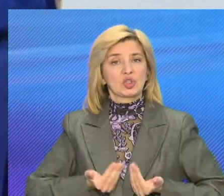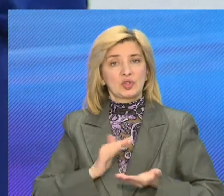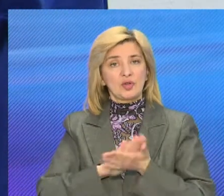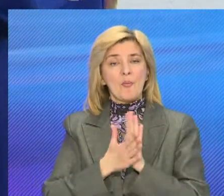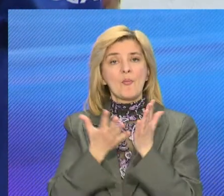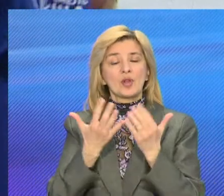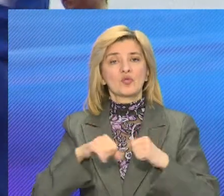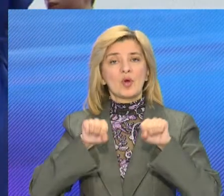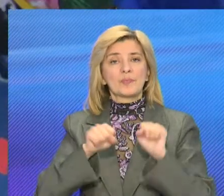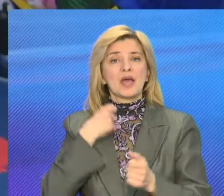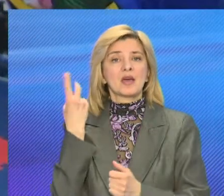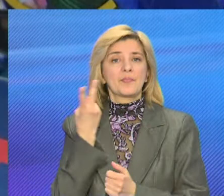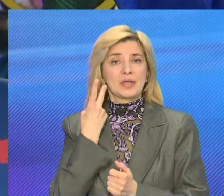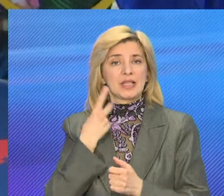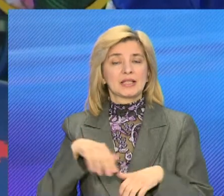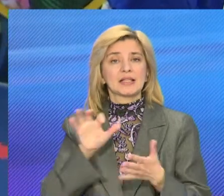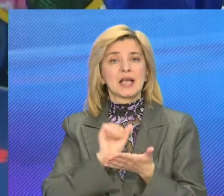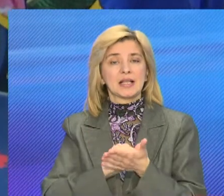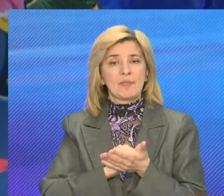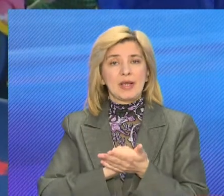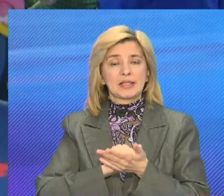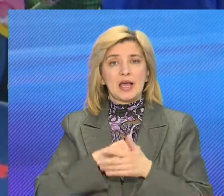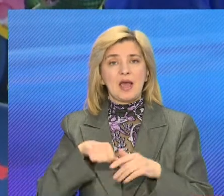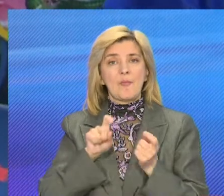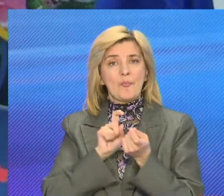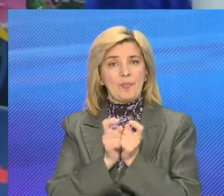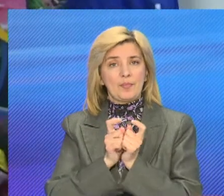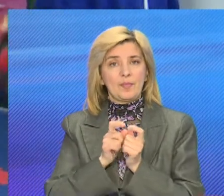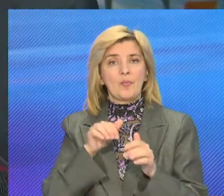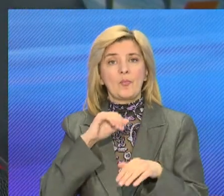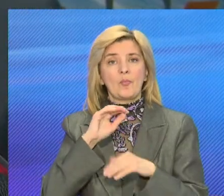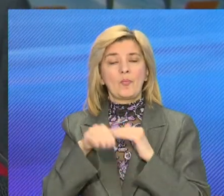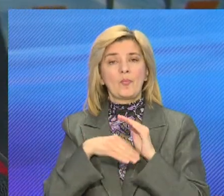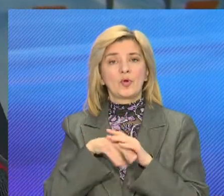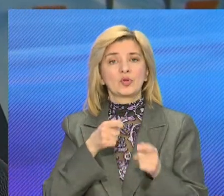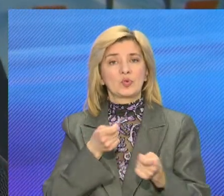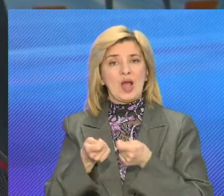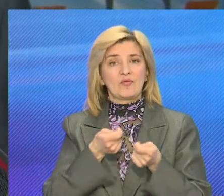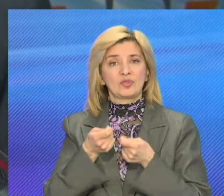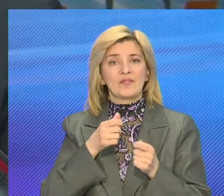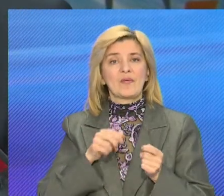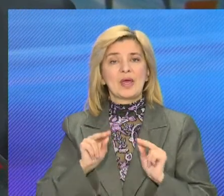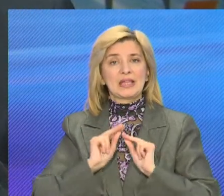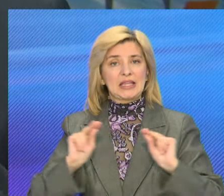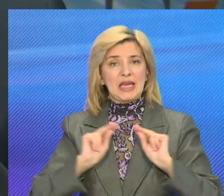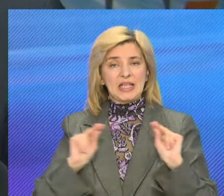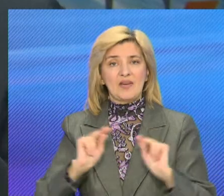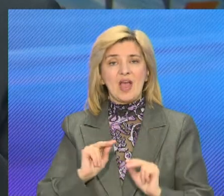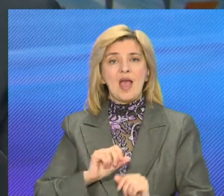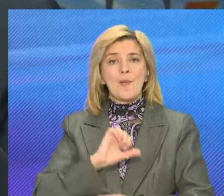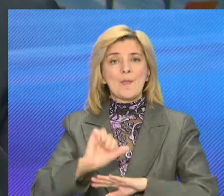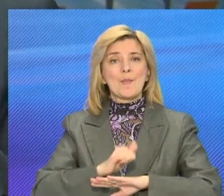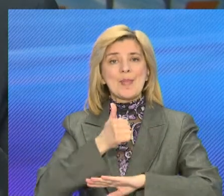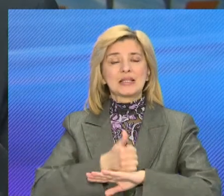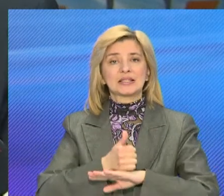рэгулярна займацца адзінаборствамі пад кіраўніцтвам высокакваліфікаваных трэнераў. Прэзідэнцкі спартыўны клуб совместна з